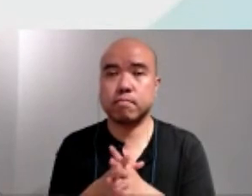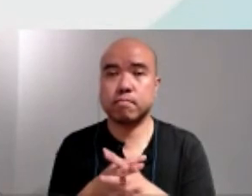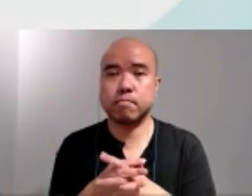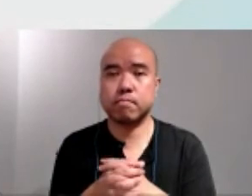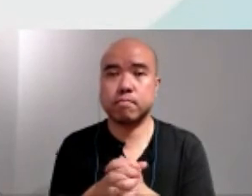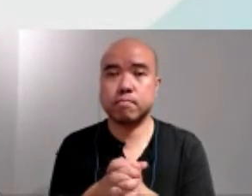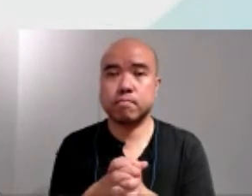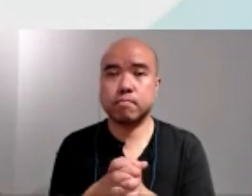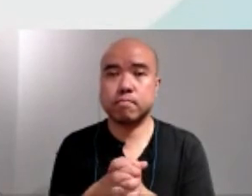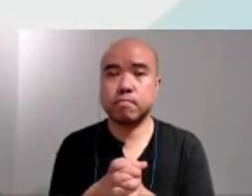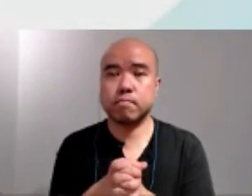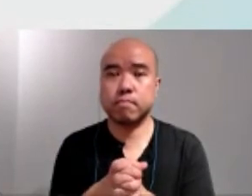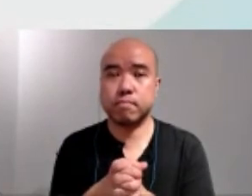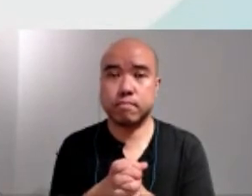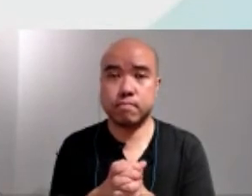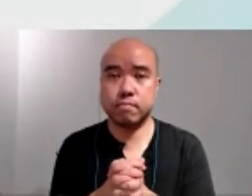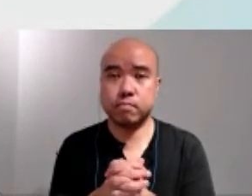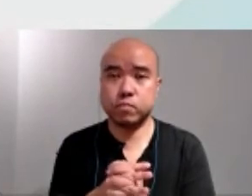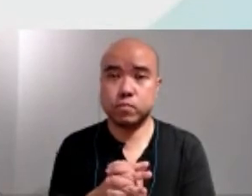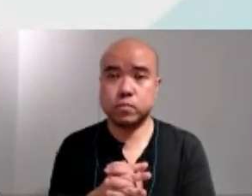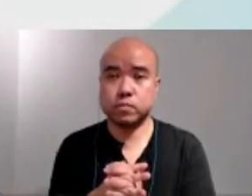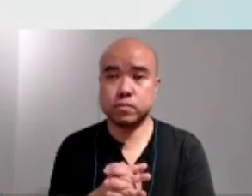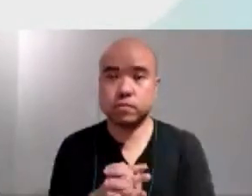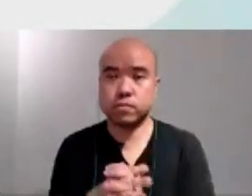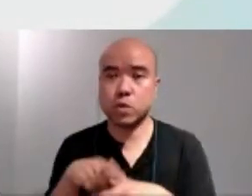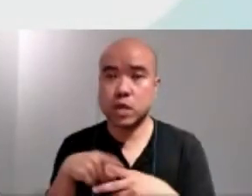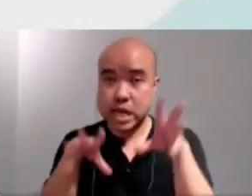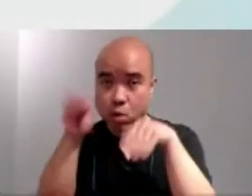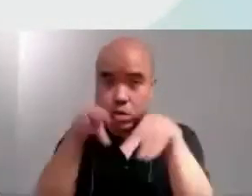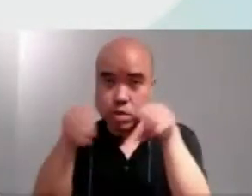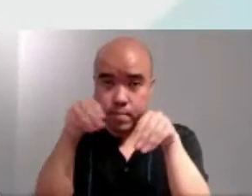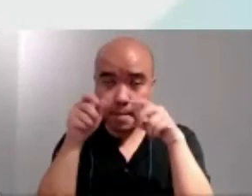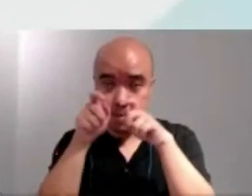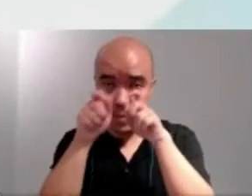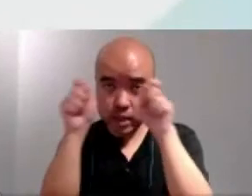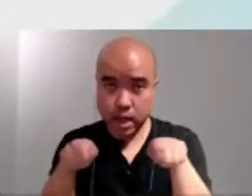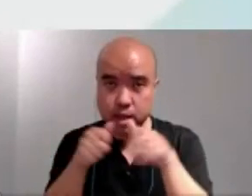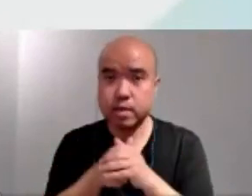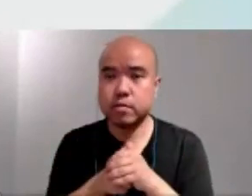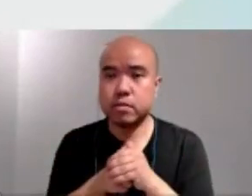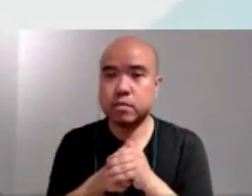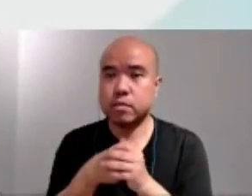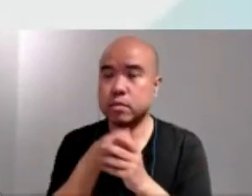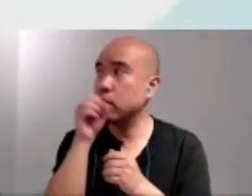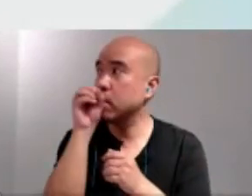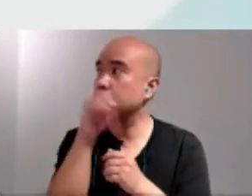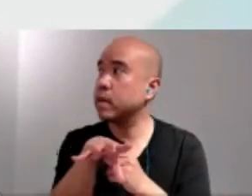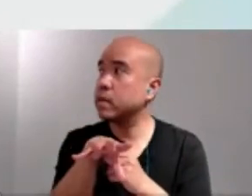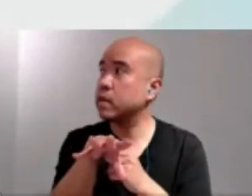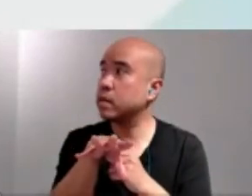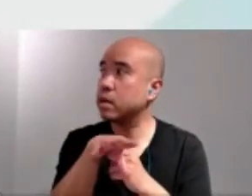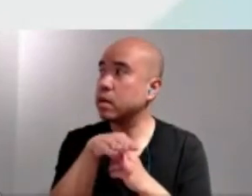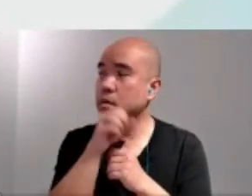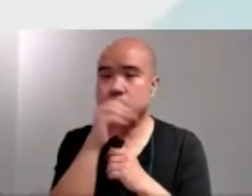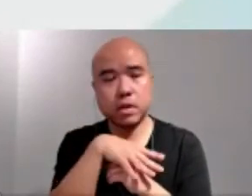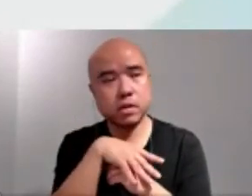啦。咁喺嗱好啦，而家咁我哋收集緊問題嘅途中咧，咁我都就問下大家嘅睇法啦。